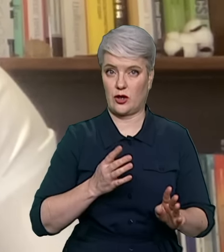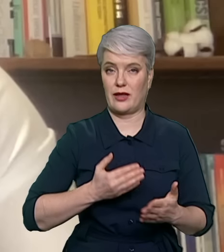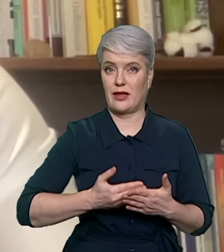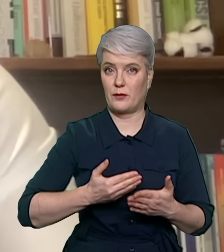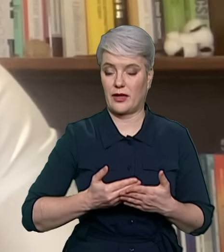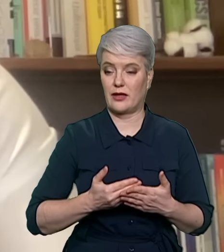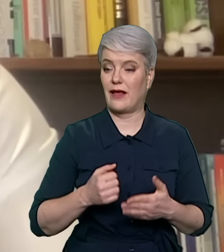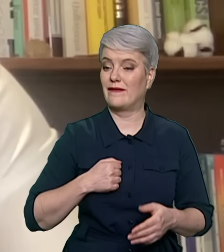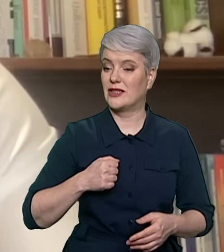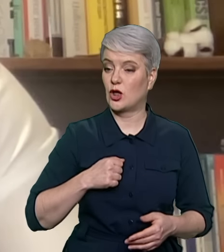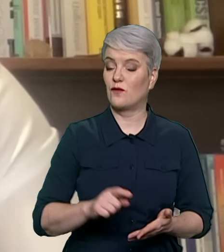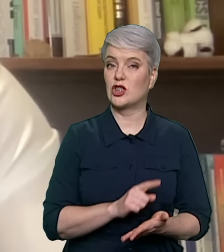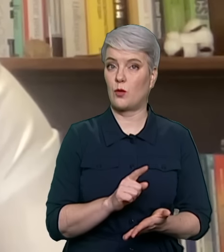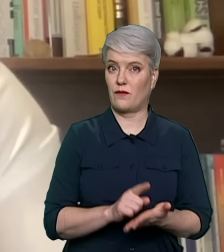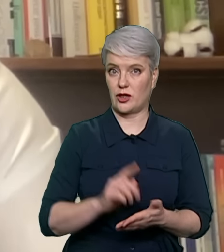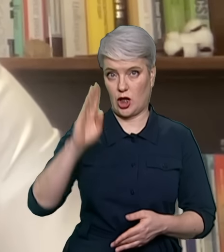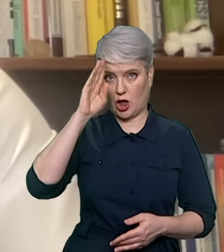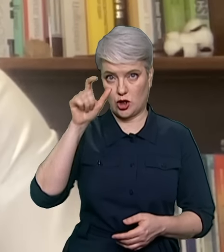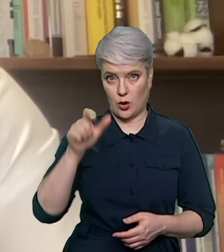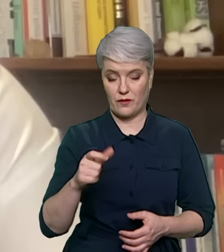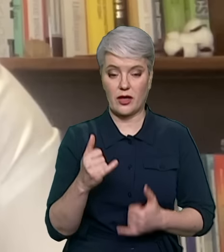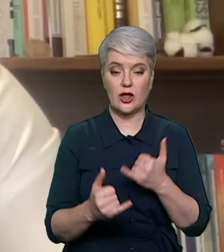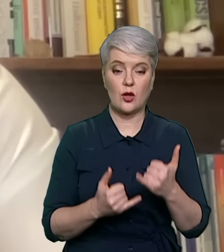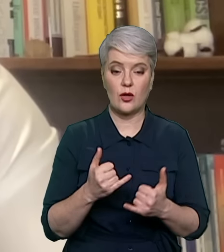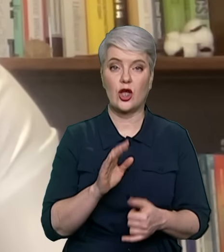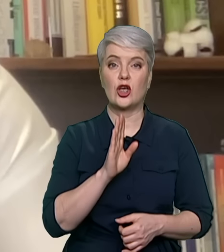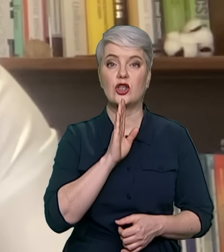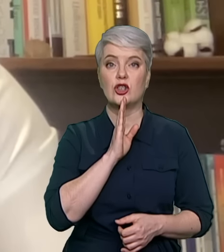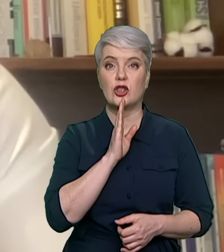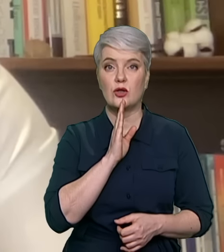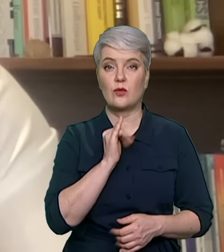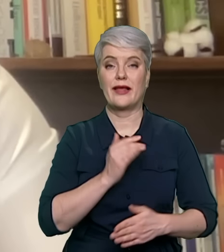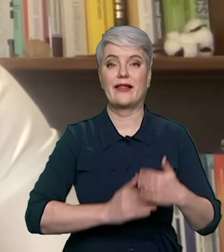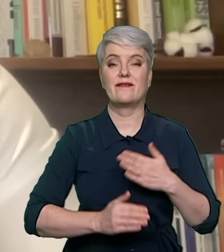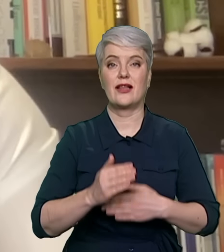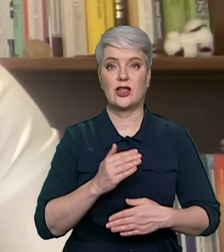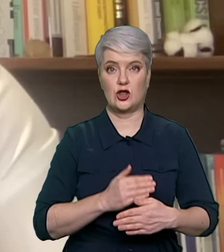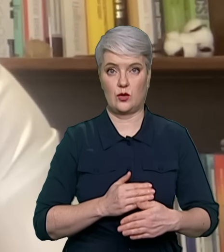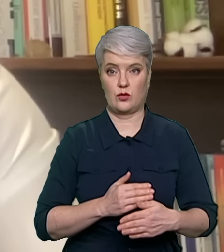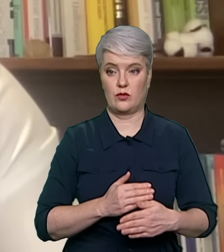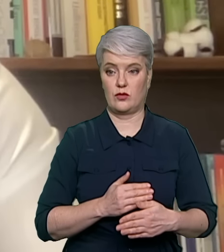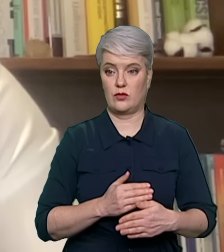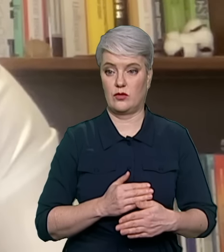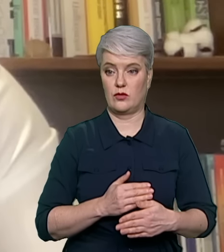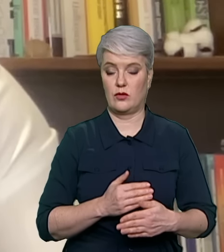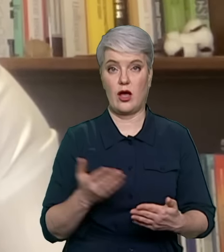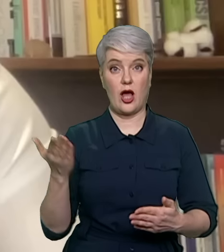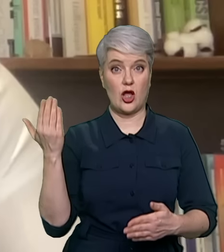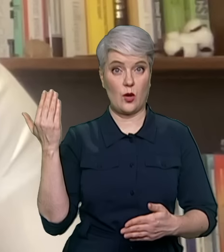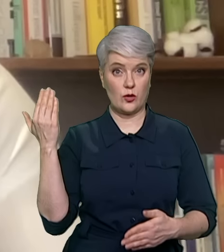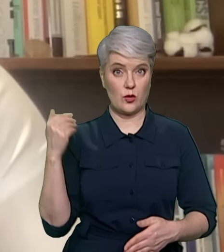наприклад, військовозобов'язаний чоловік зараз доглядає за жінкою з інвалідністю. До цього